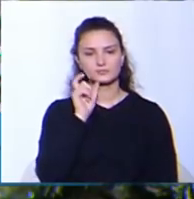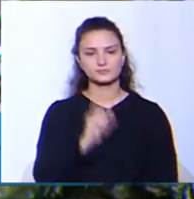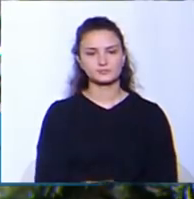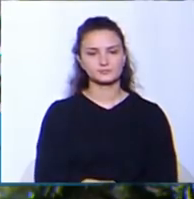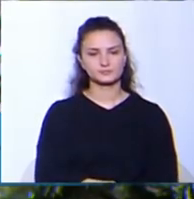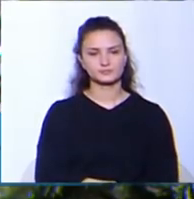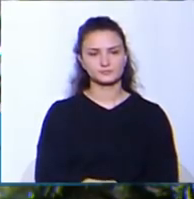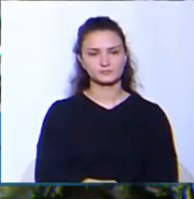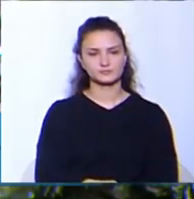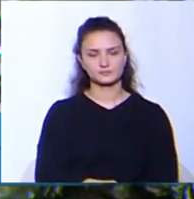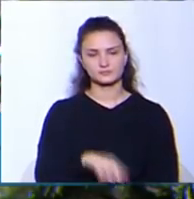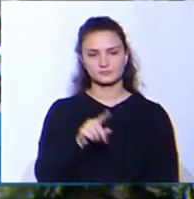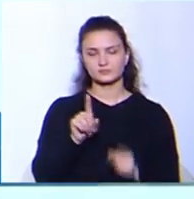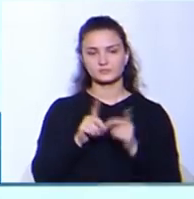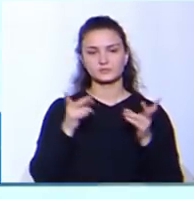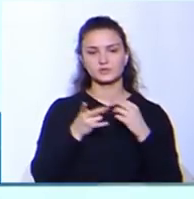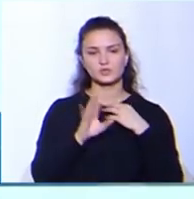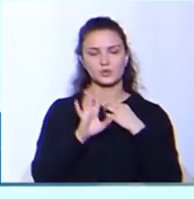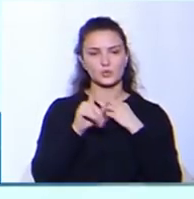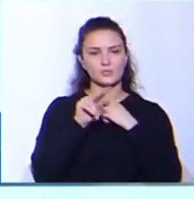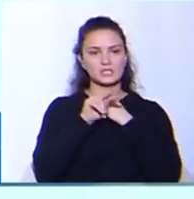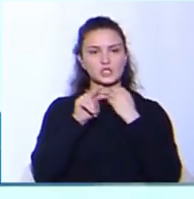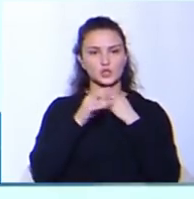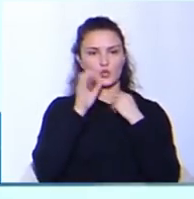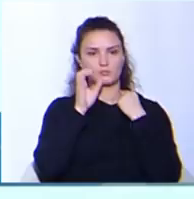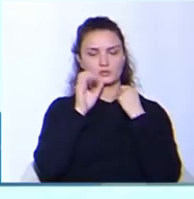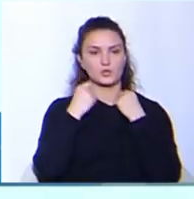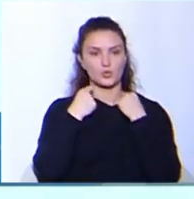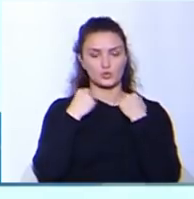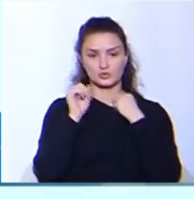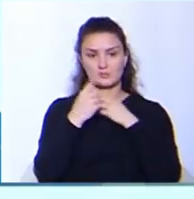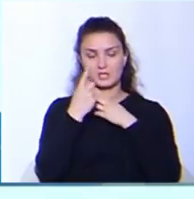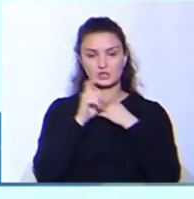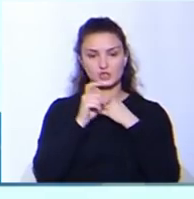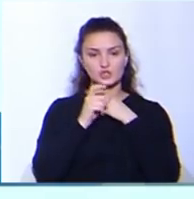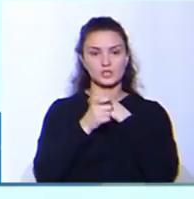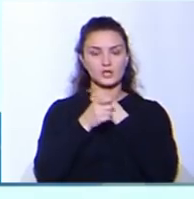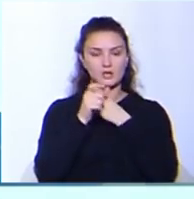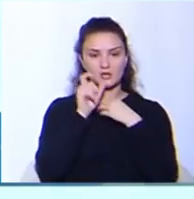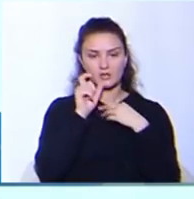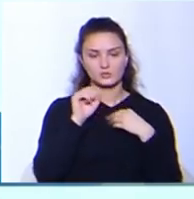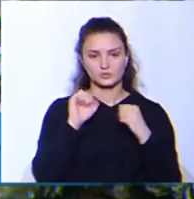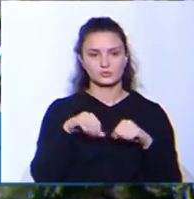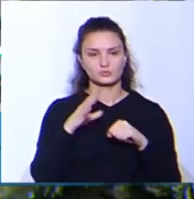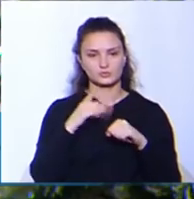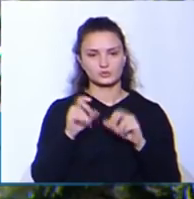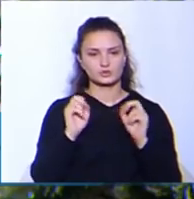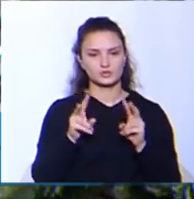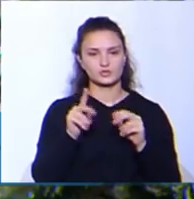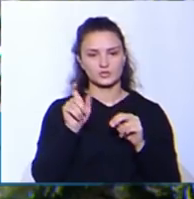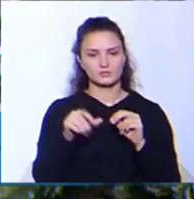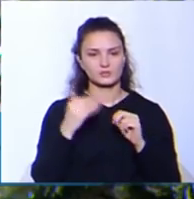შემთხვევაში არ არის საჭირო რომ ლიტრობით დალიოს ალკოჰოლი. შეიძლება ერთი ჭიქა ალკოჰოლი იყოს საბედისწერო